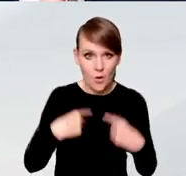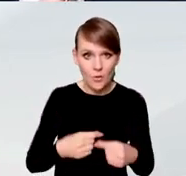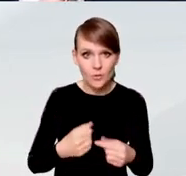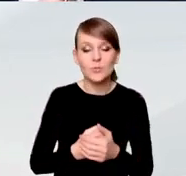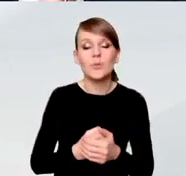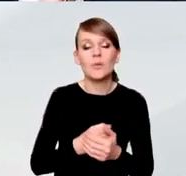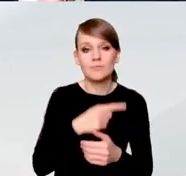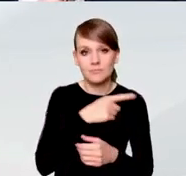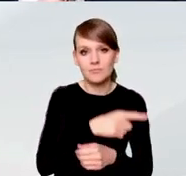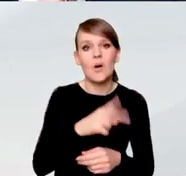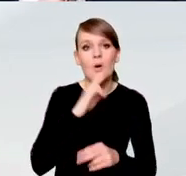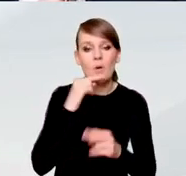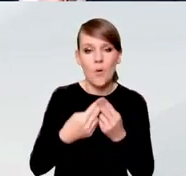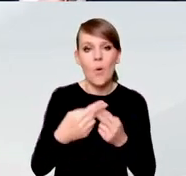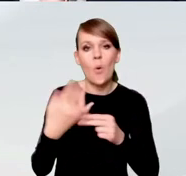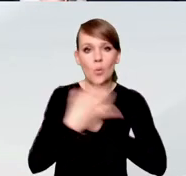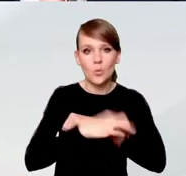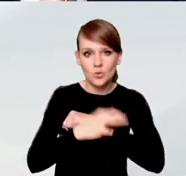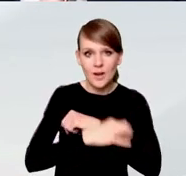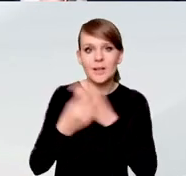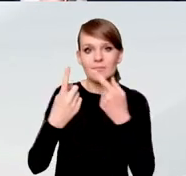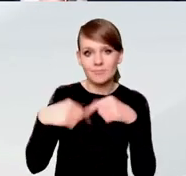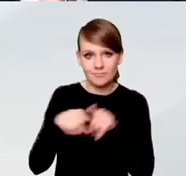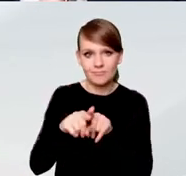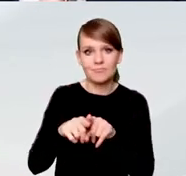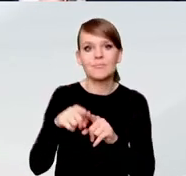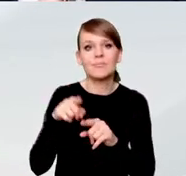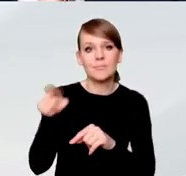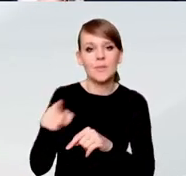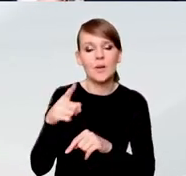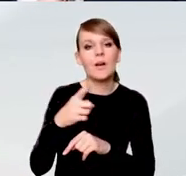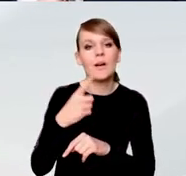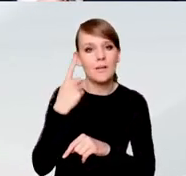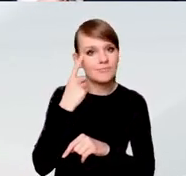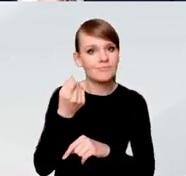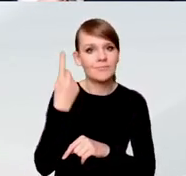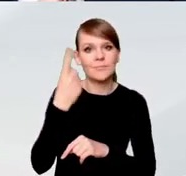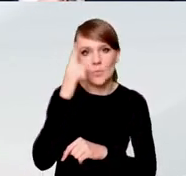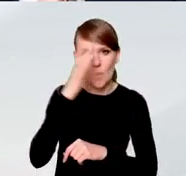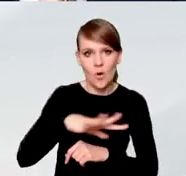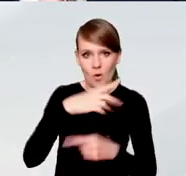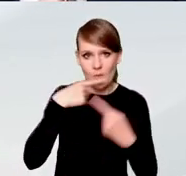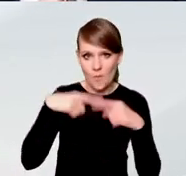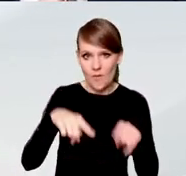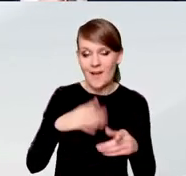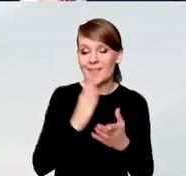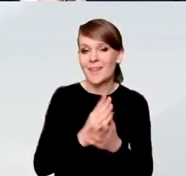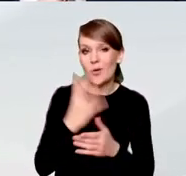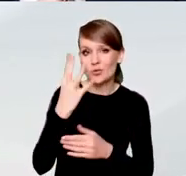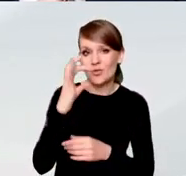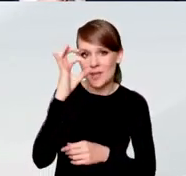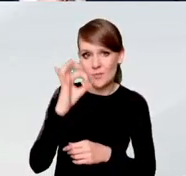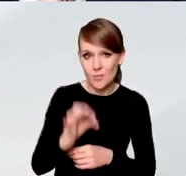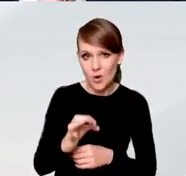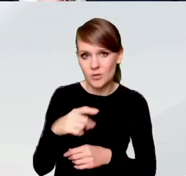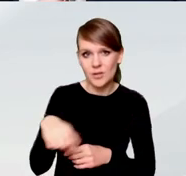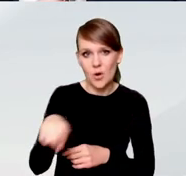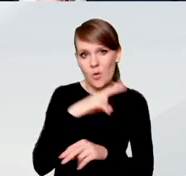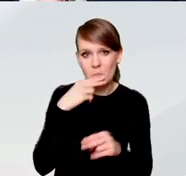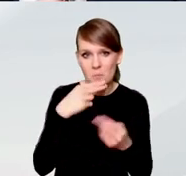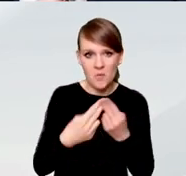odpowiedziało, że uczelnia realizuje koncepcję społecznej odpowiedzialności. Tylko 4% respondentów stwierdziło, że